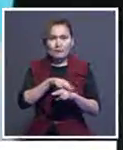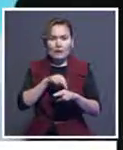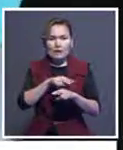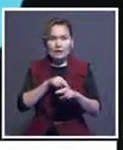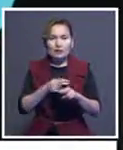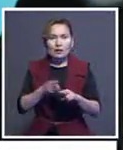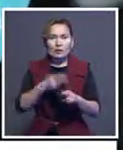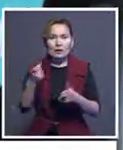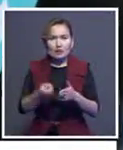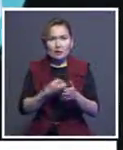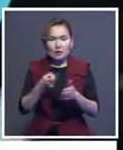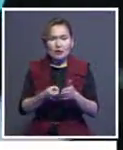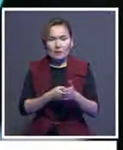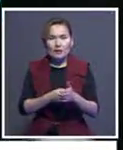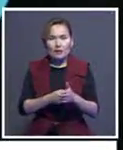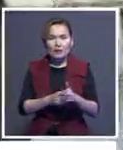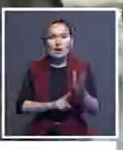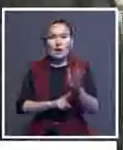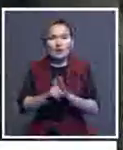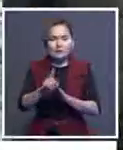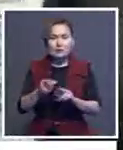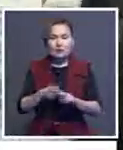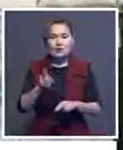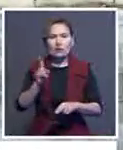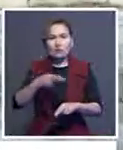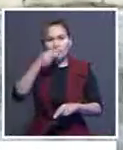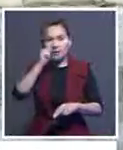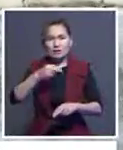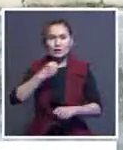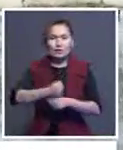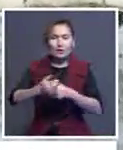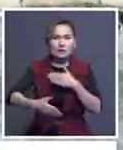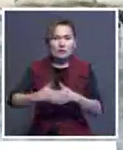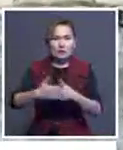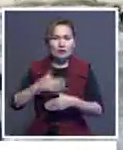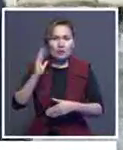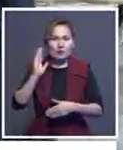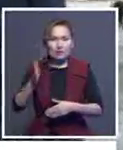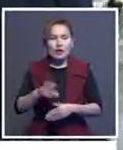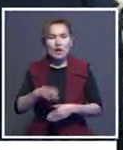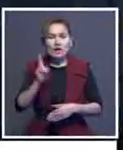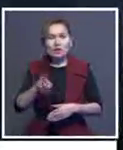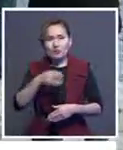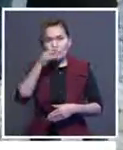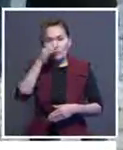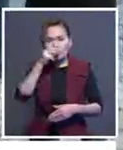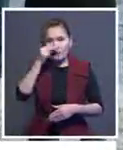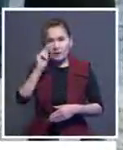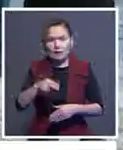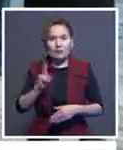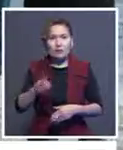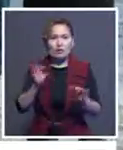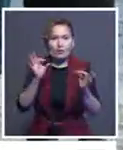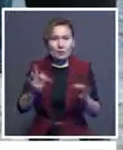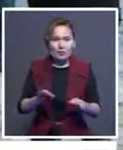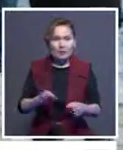ол заңсыздық. Қазір отделға жүріңіздер барлығыңыз. Сол жақтан барлығымыз ары қарай разбираться етеміз.